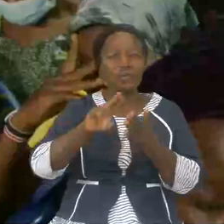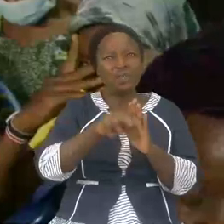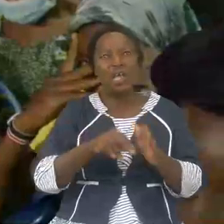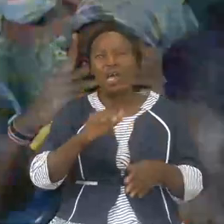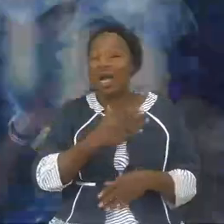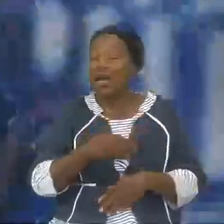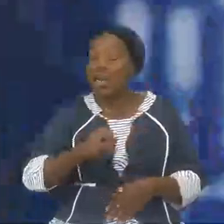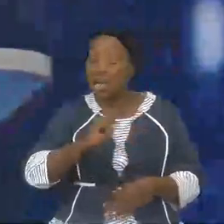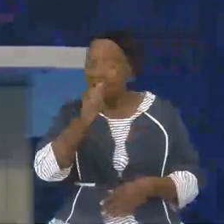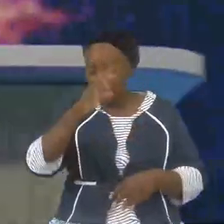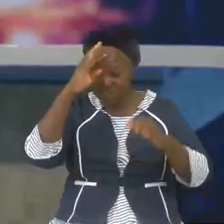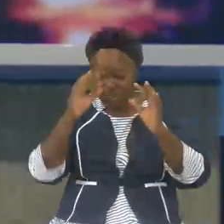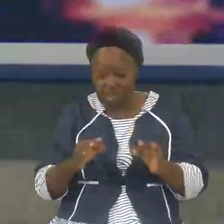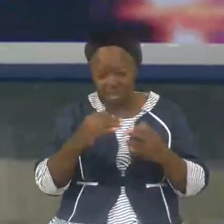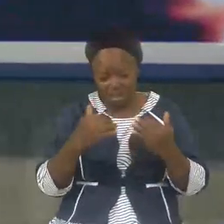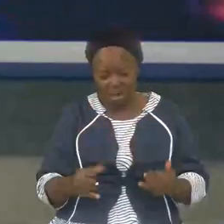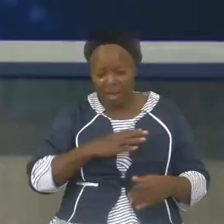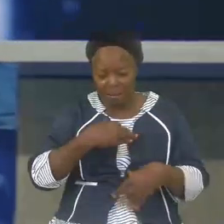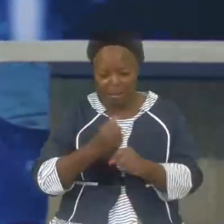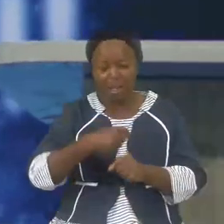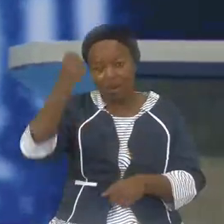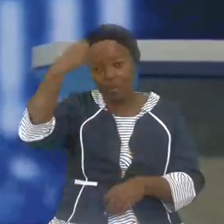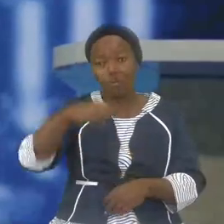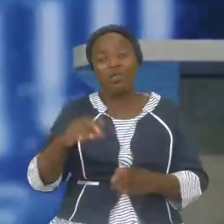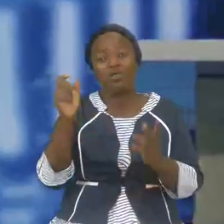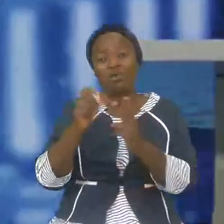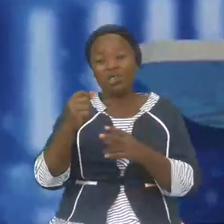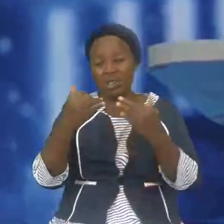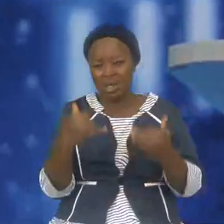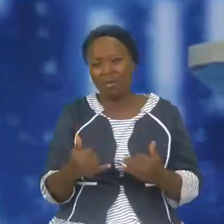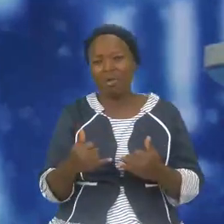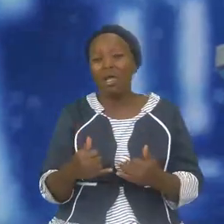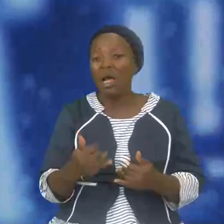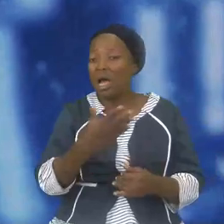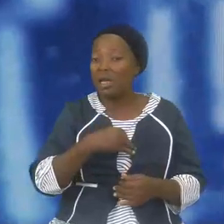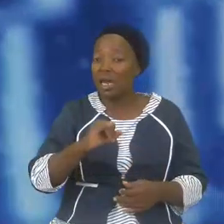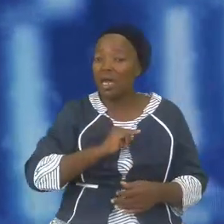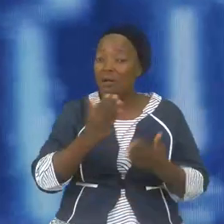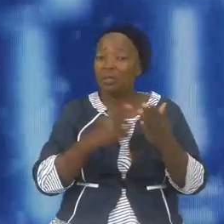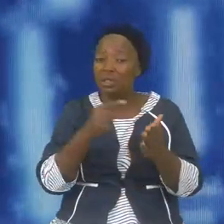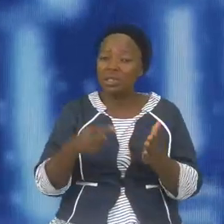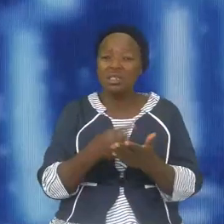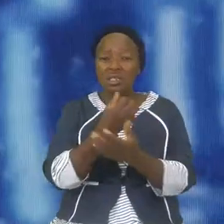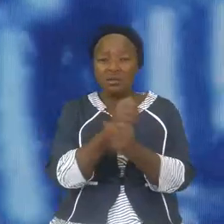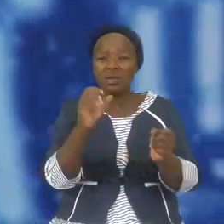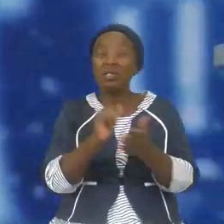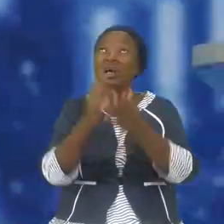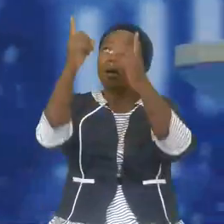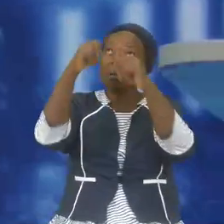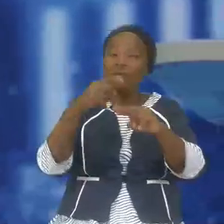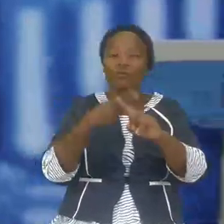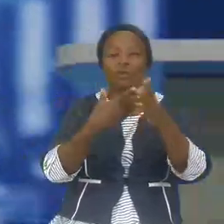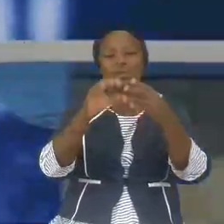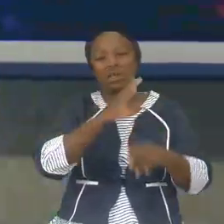pardon. Et je fais le sage choix maintenant. Je veux que ce salut